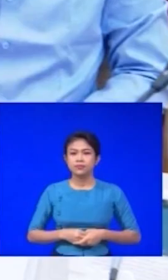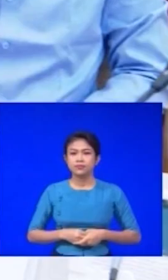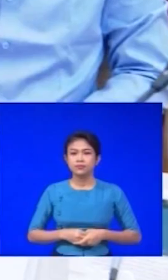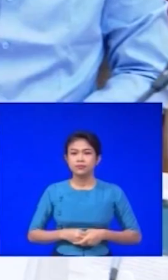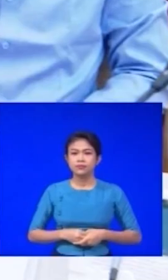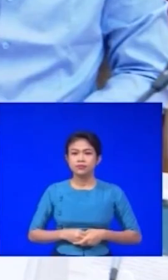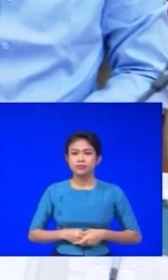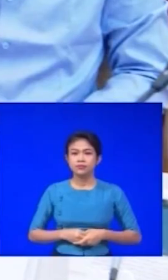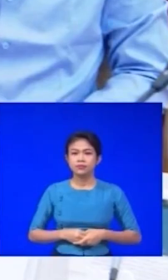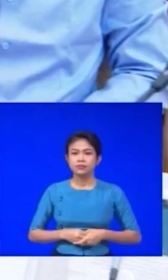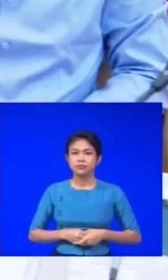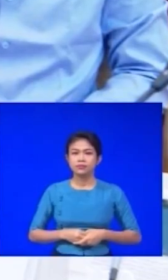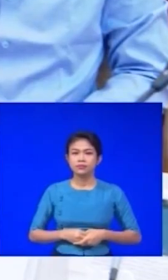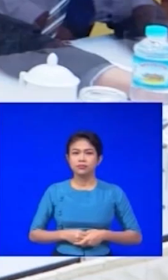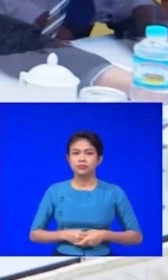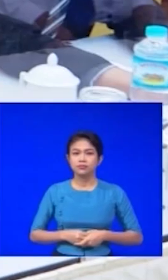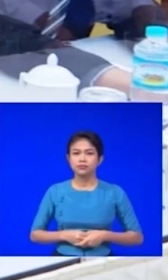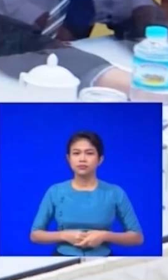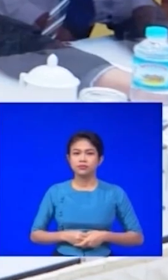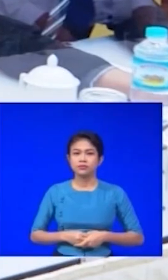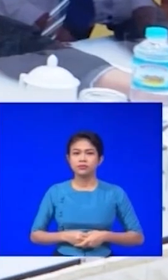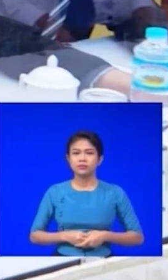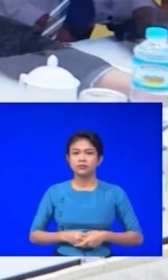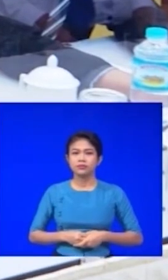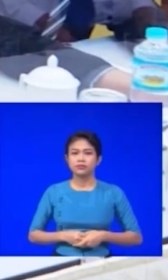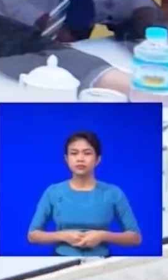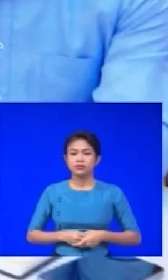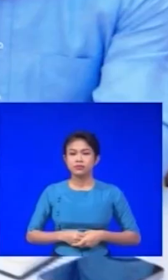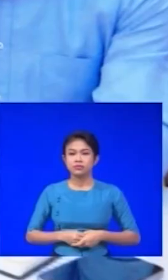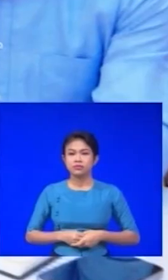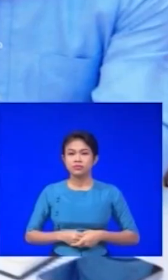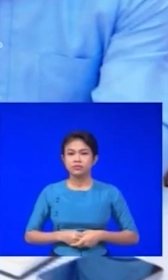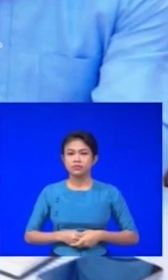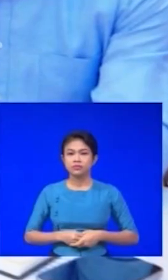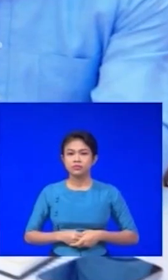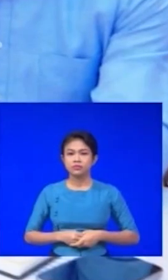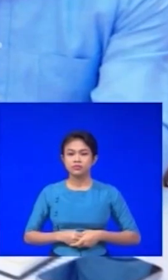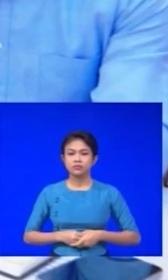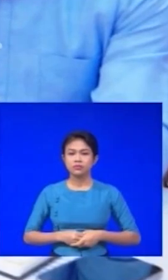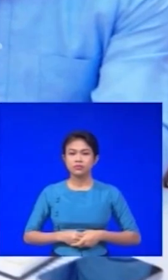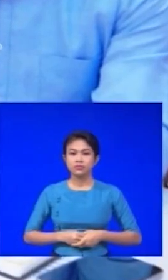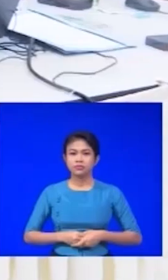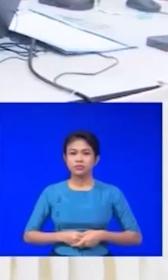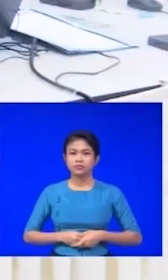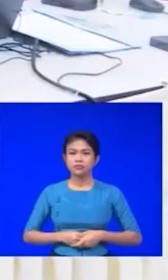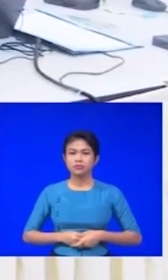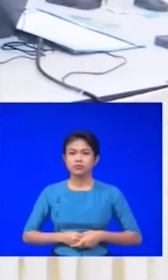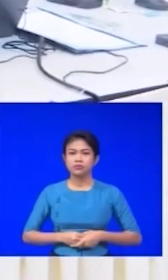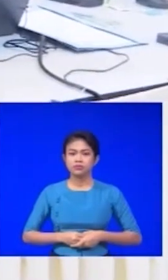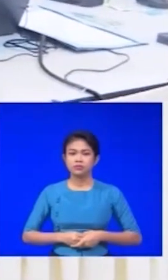ယ်ဆွေးနွေးညှိနှိုင်းချက်တွေအရနှစ်ဖက်သဘောထားတွေကိုဆွေးနွေးညှိနှိုင်းကြပြီးပြည်သက်ရရှိလာတယ်သဘောတူညီချက်တွေကိုဒီပြု